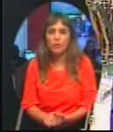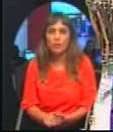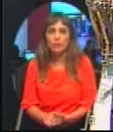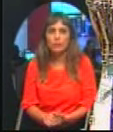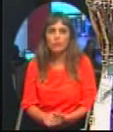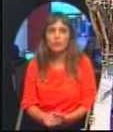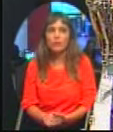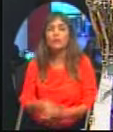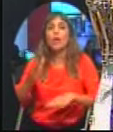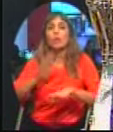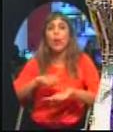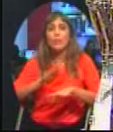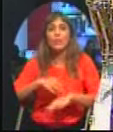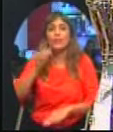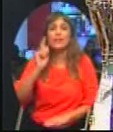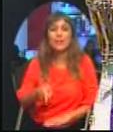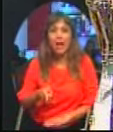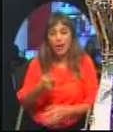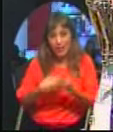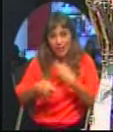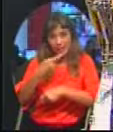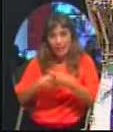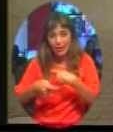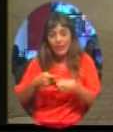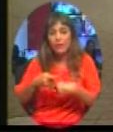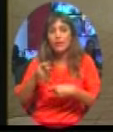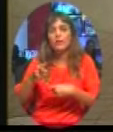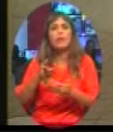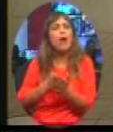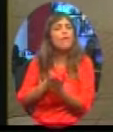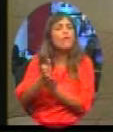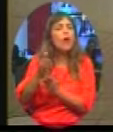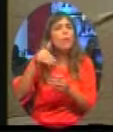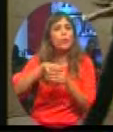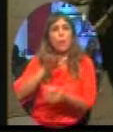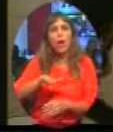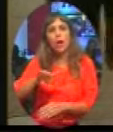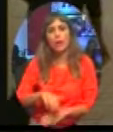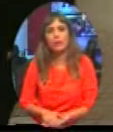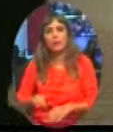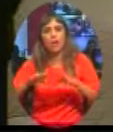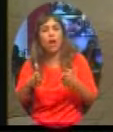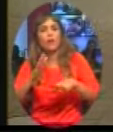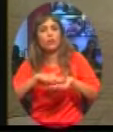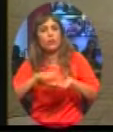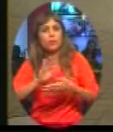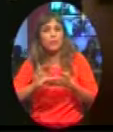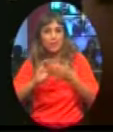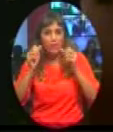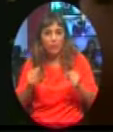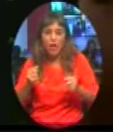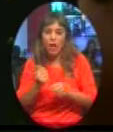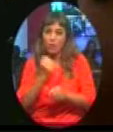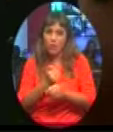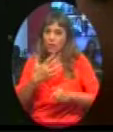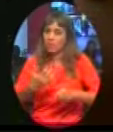הכשרה מקצועית צריכה להיות מבחינה כלכלית חלק בלתי נפרד מהמערכת. האגף להכשרה מקצועית במשרד העבודה לא הצליח לספק